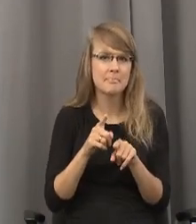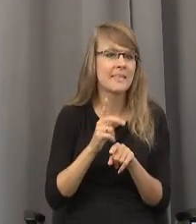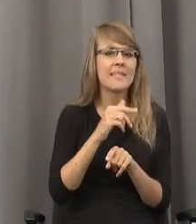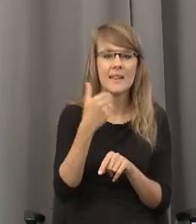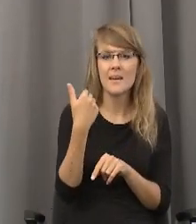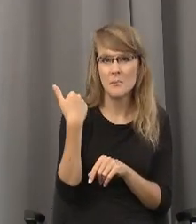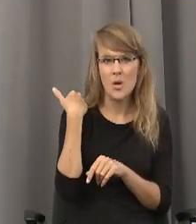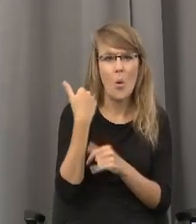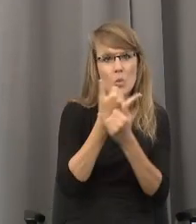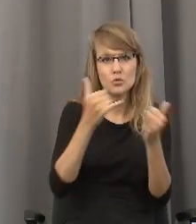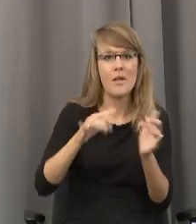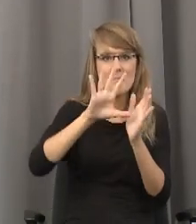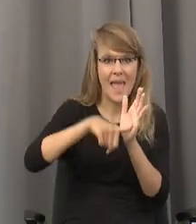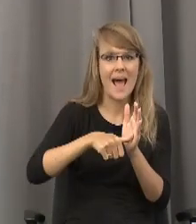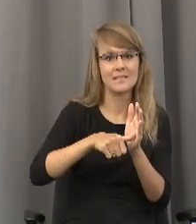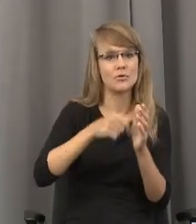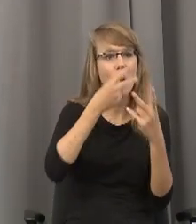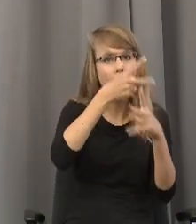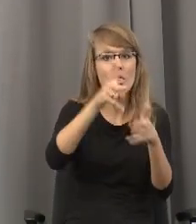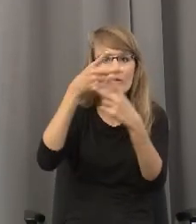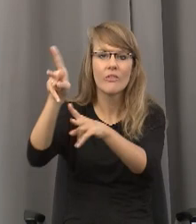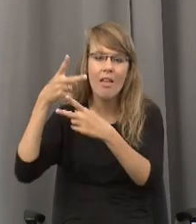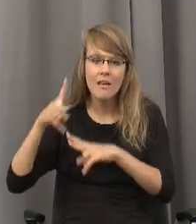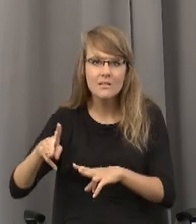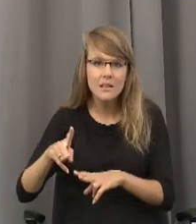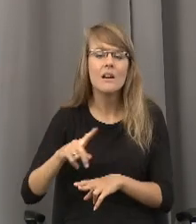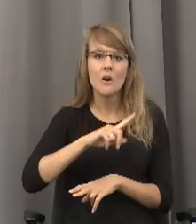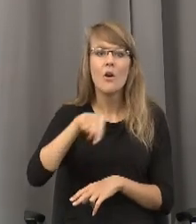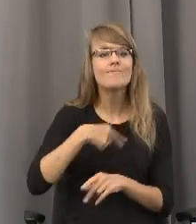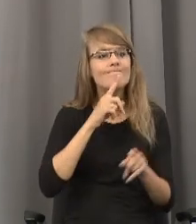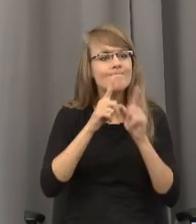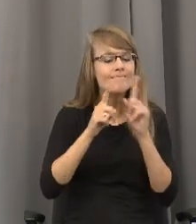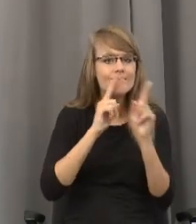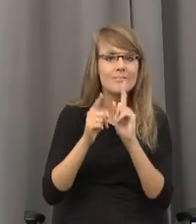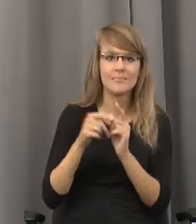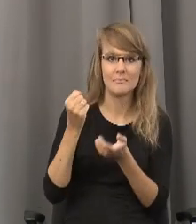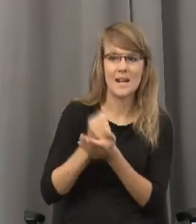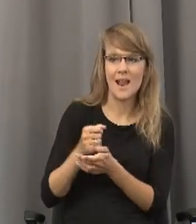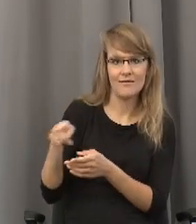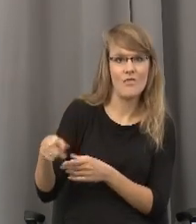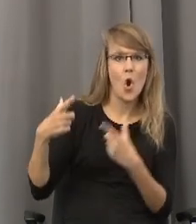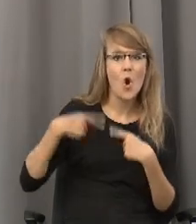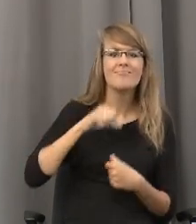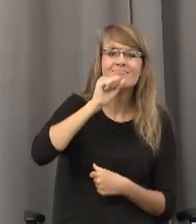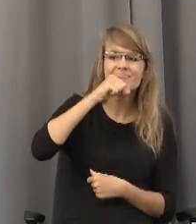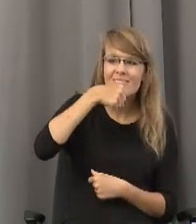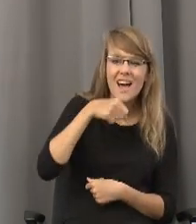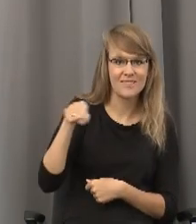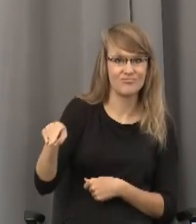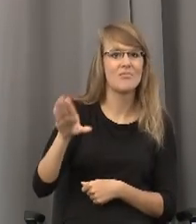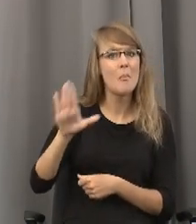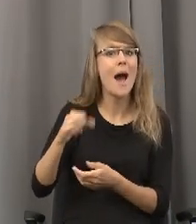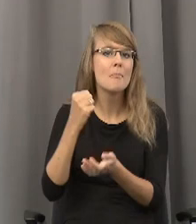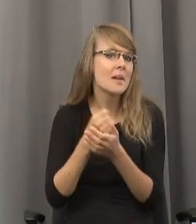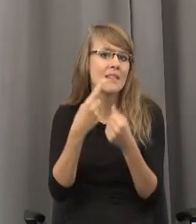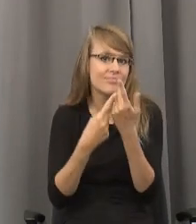które odwiedzamy, rozmawiamy na temat praw osób starszych. Rytm tych wyjazdów jest taki, że spotykamy